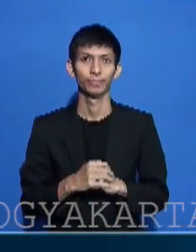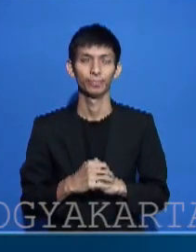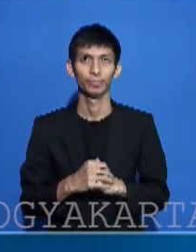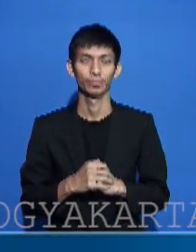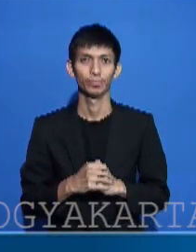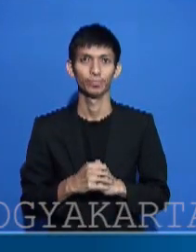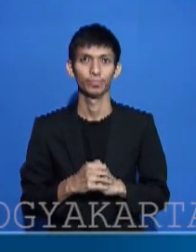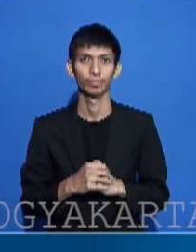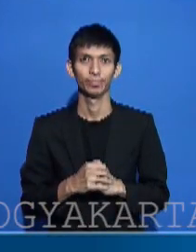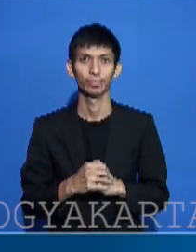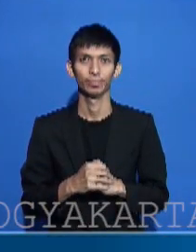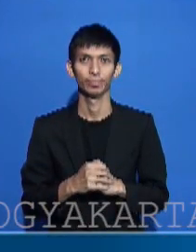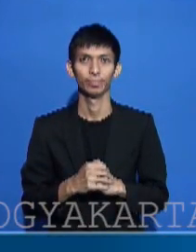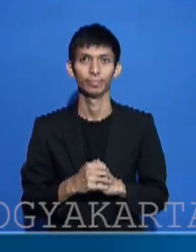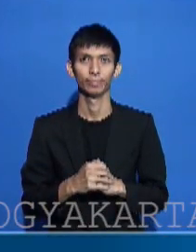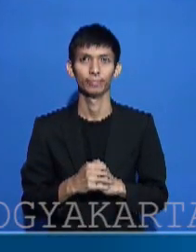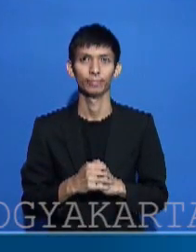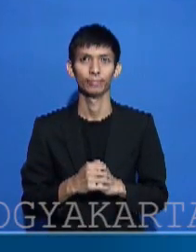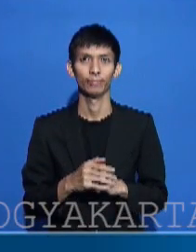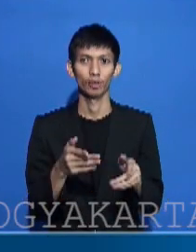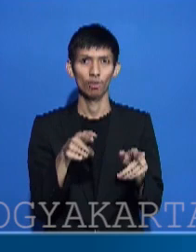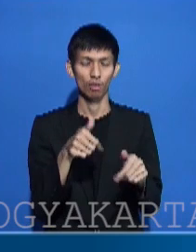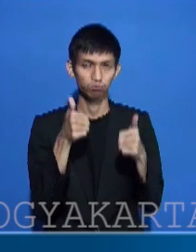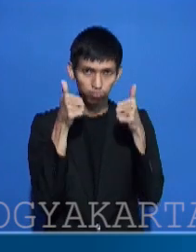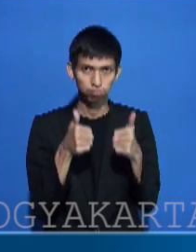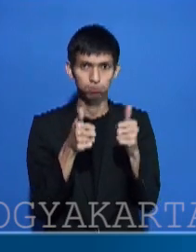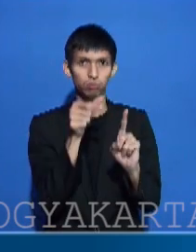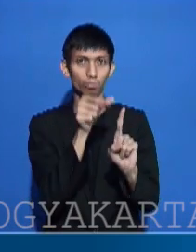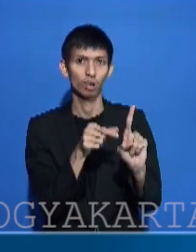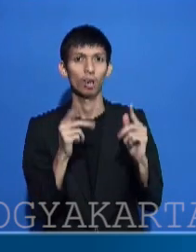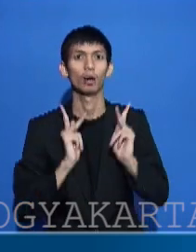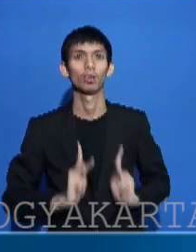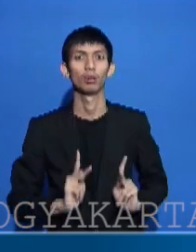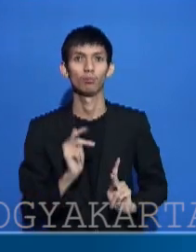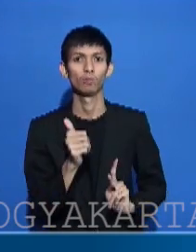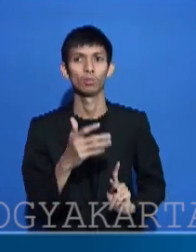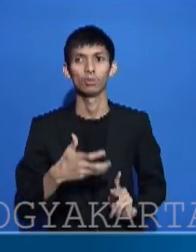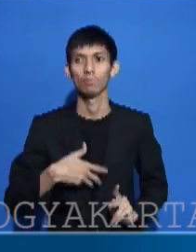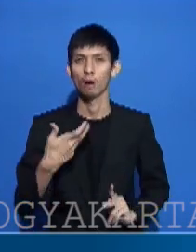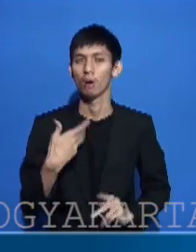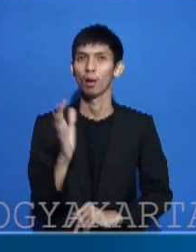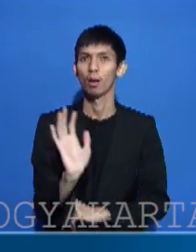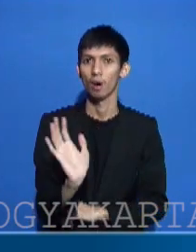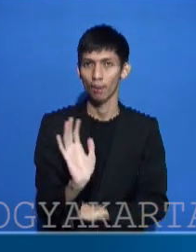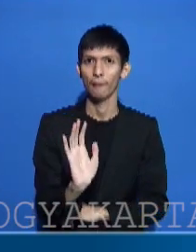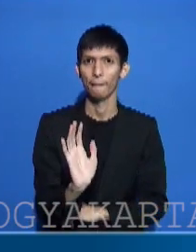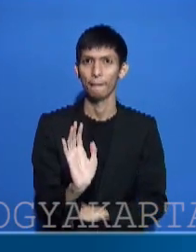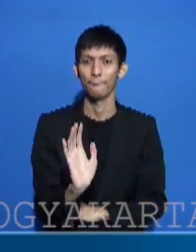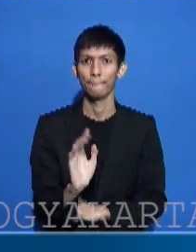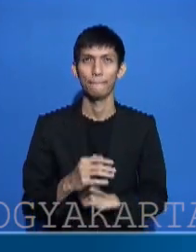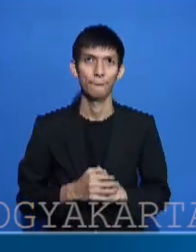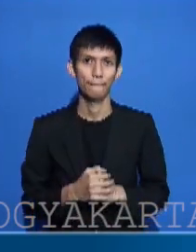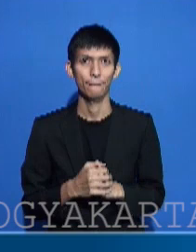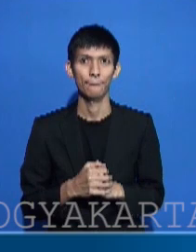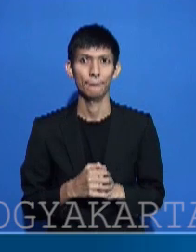Ini adik kami ini sangat baiklah pribadinya, tidak pernah marah, kemudian ya selalu